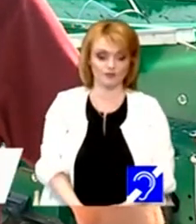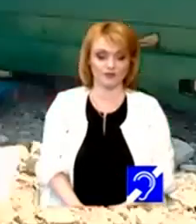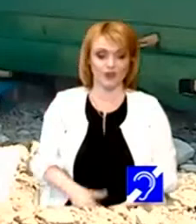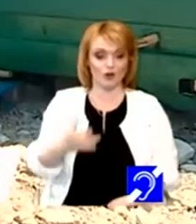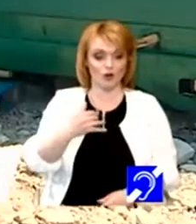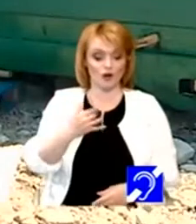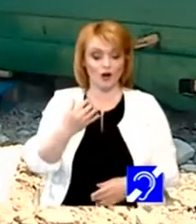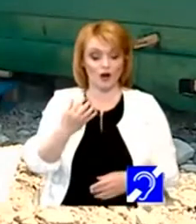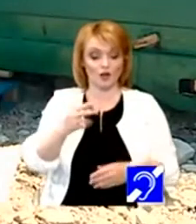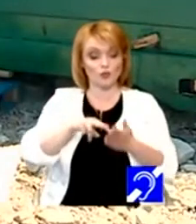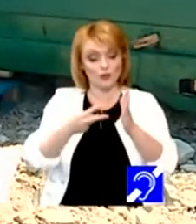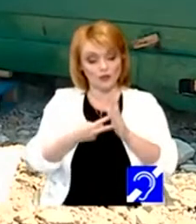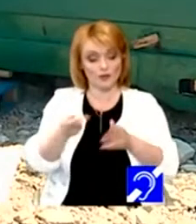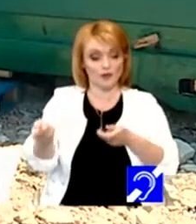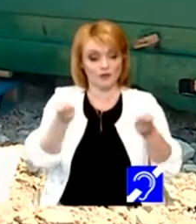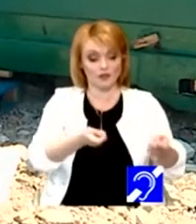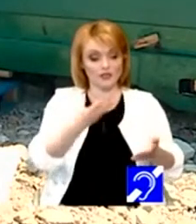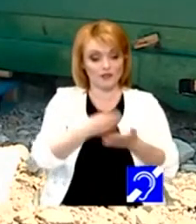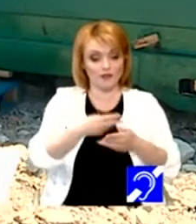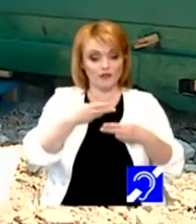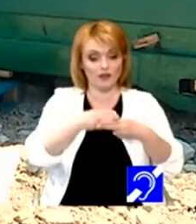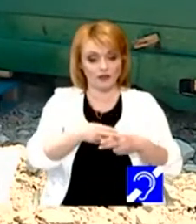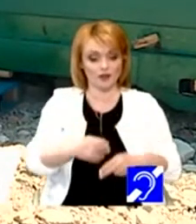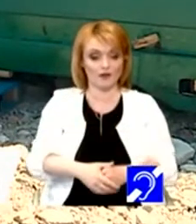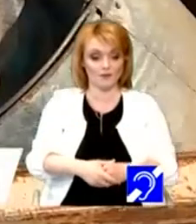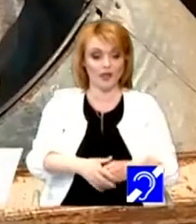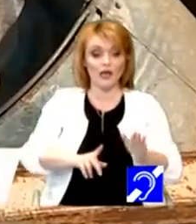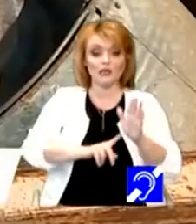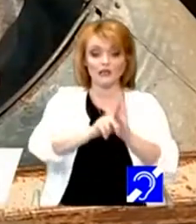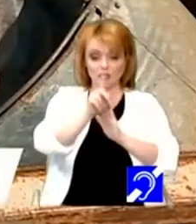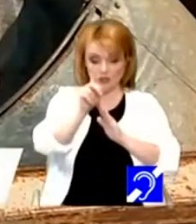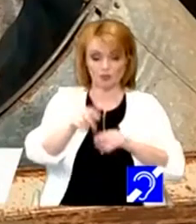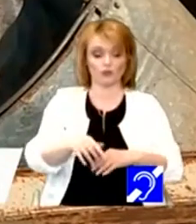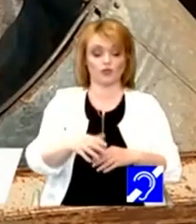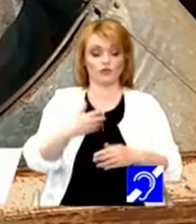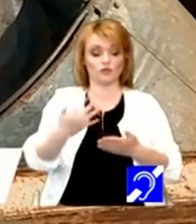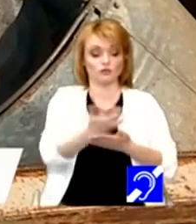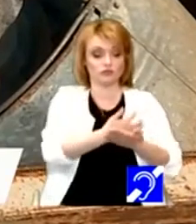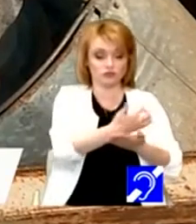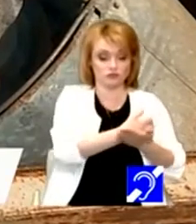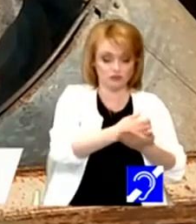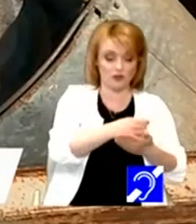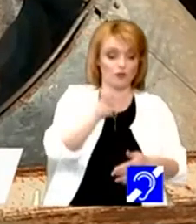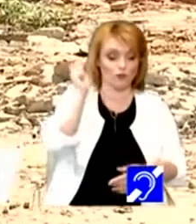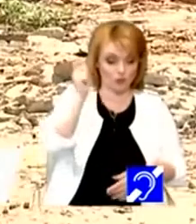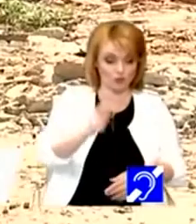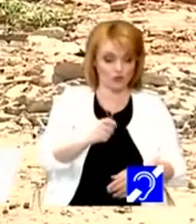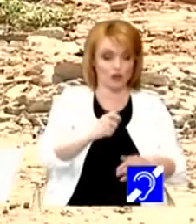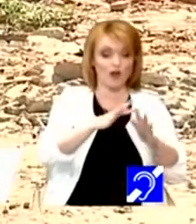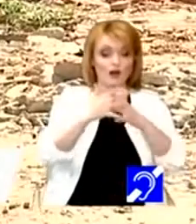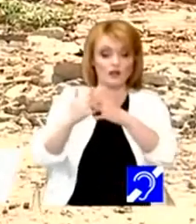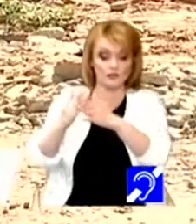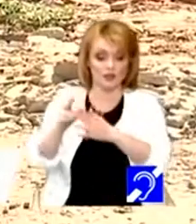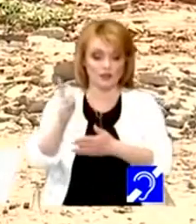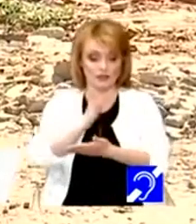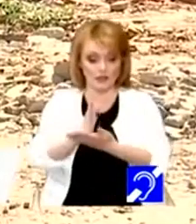in Kassel. Autoritățile locale își propun pentru început să evacueze deșeurile menajere din sate, apoi să le selecteze în pungi de